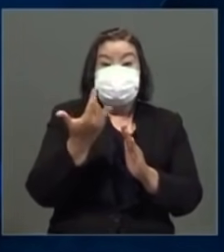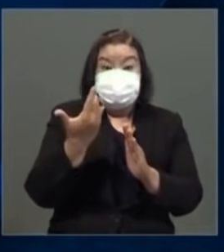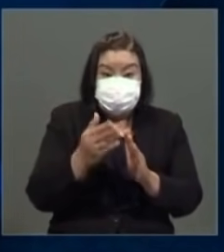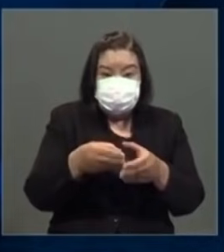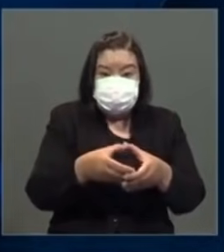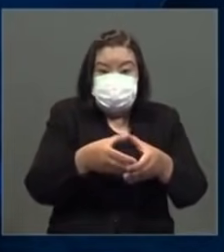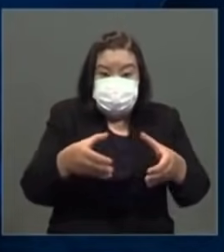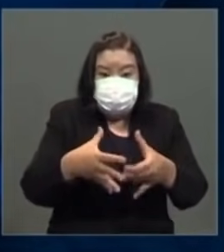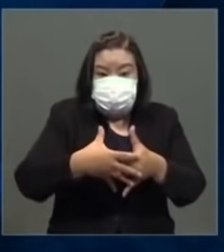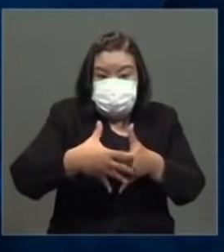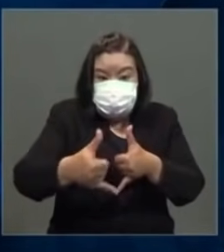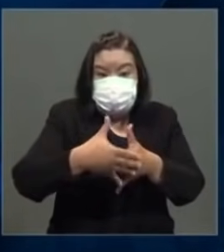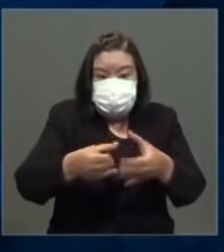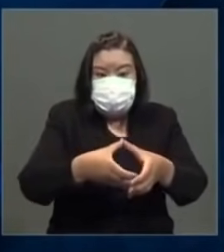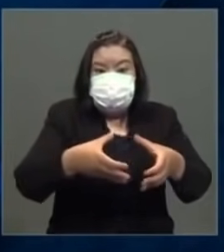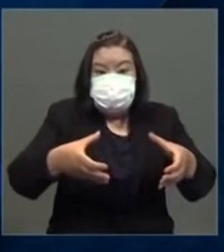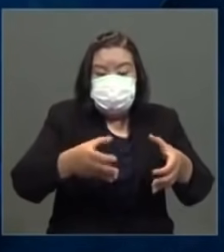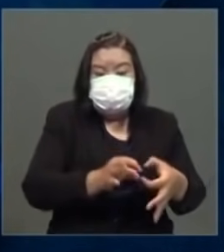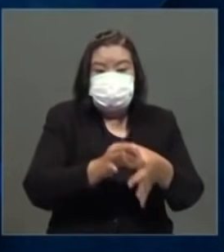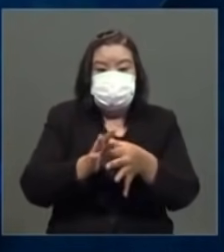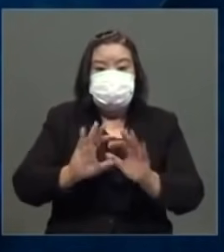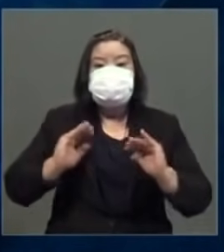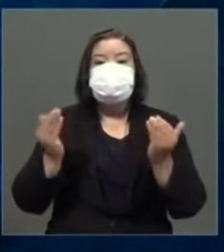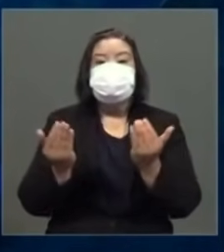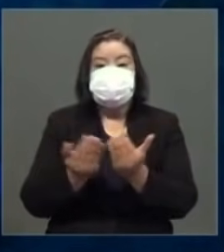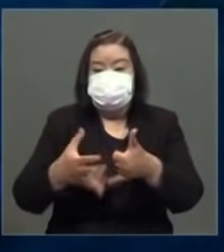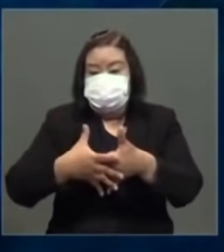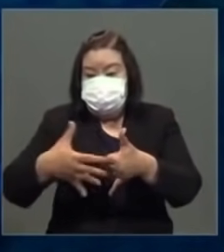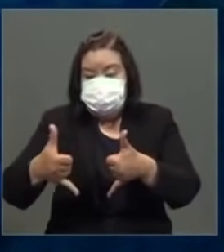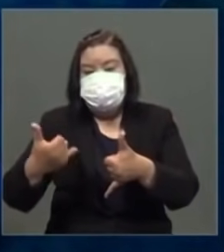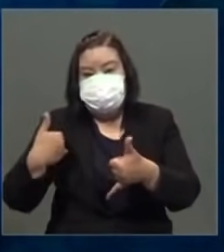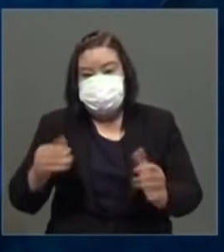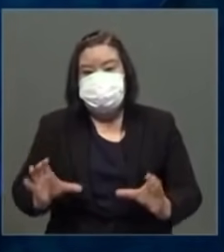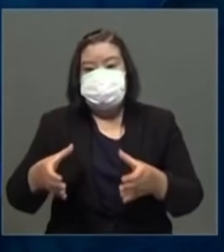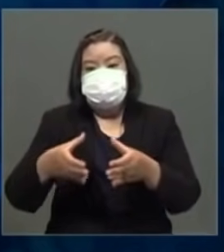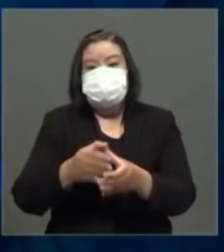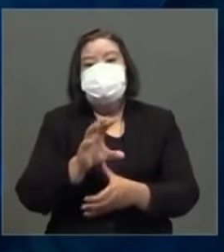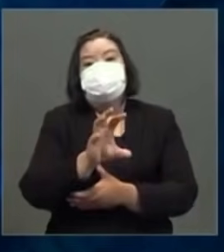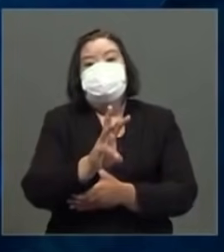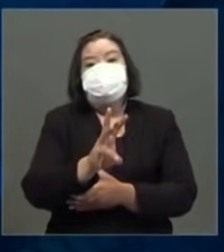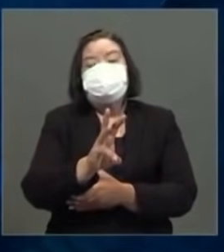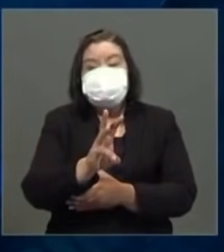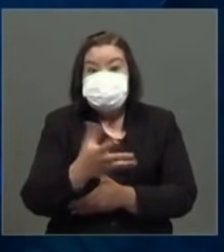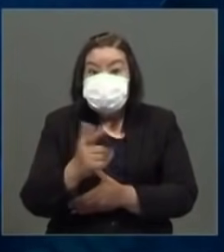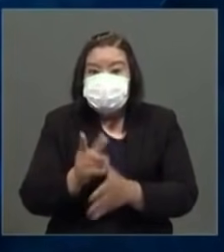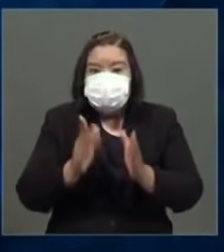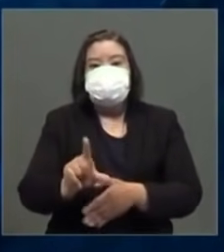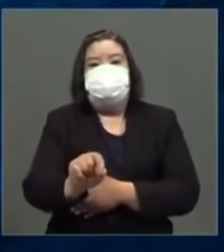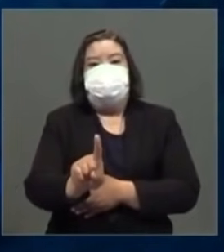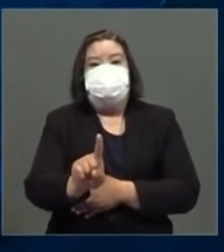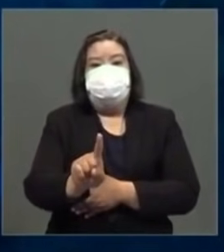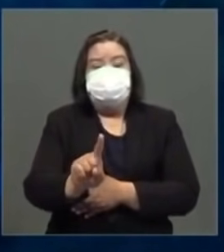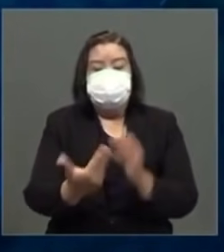ตอร์แล้วก็ไปติดเชื้อในครอบครัวนะครับมีทั้งหมด6คลัสเตอร์ติดเชื้อไป21คนในภาคตะวัน